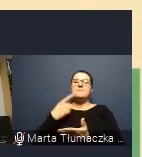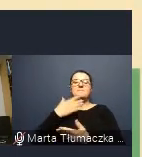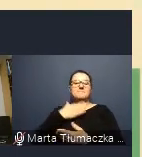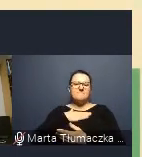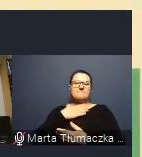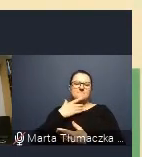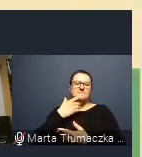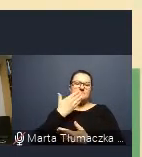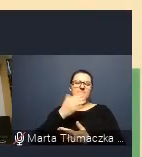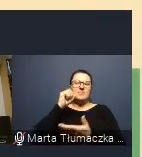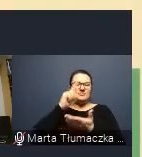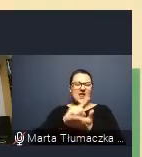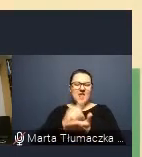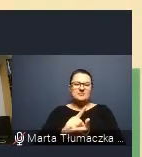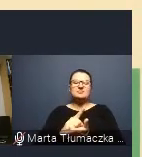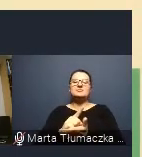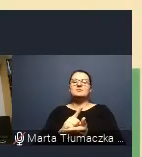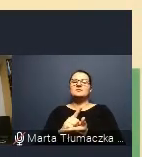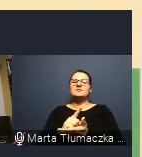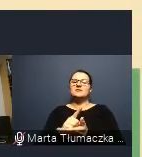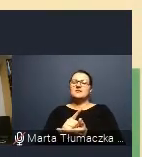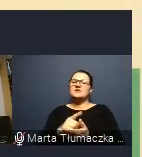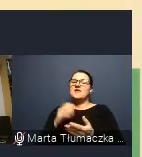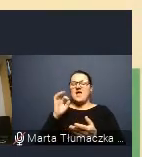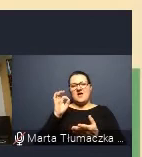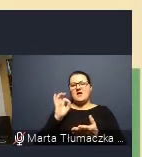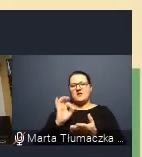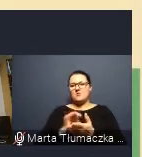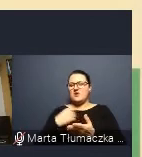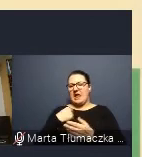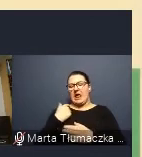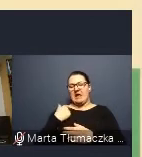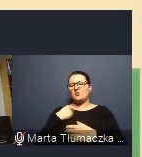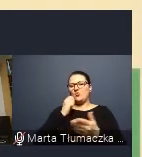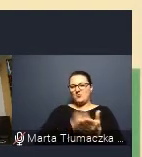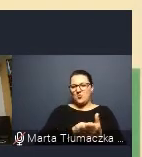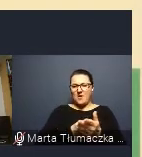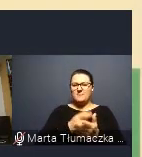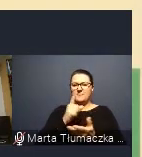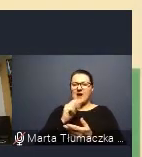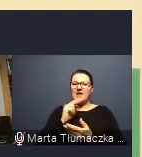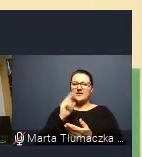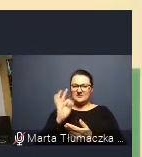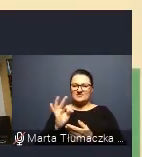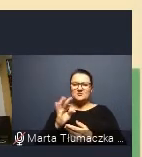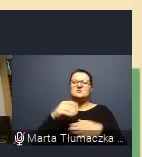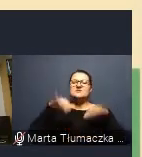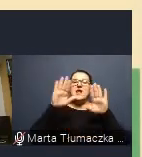I ja osobiście zainwestowałam obecnie w taki pakiet, który kupiłam w sklepie Arante.